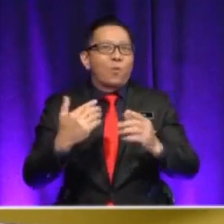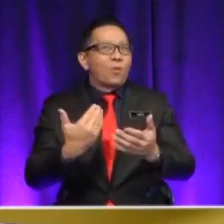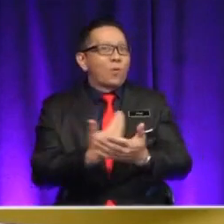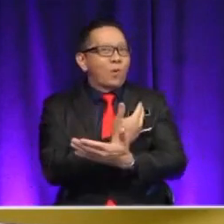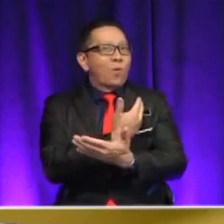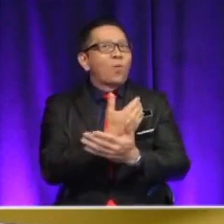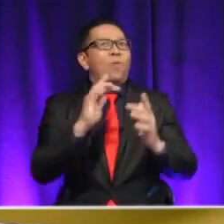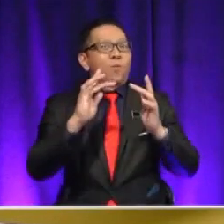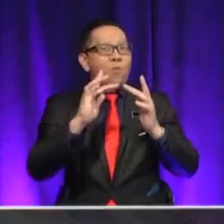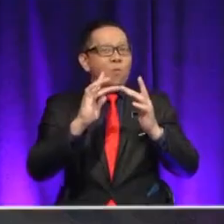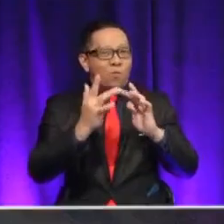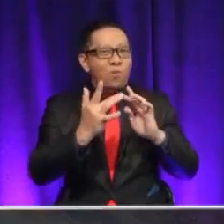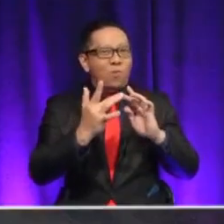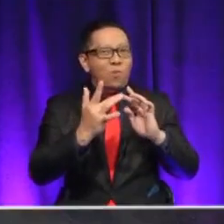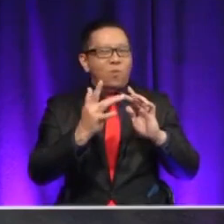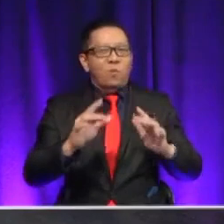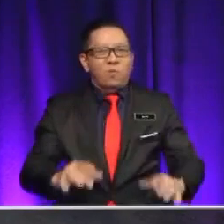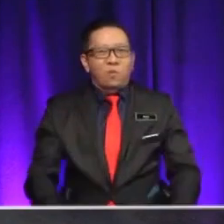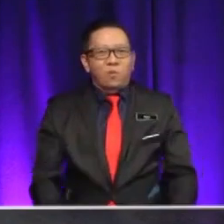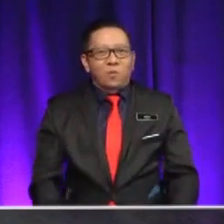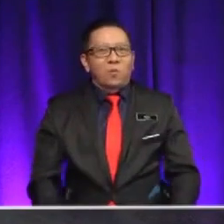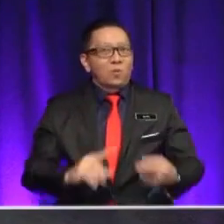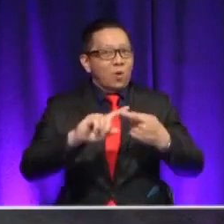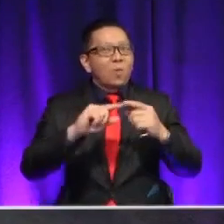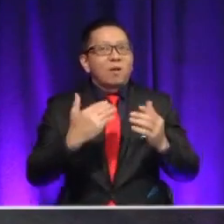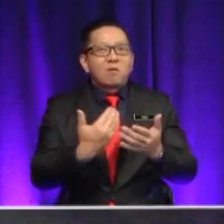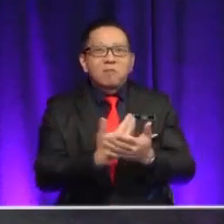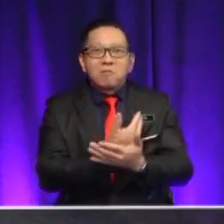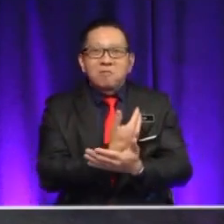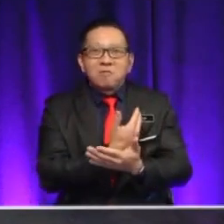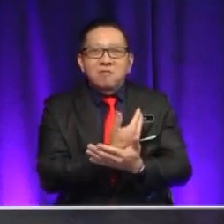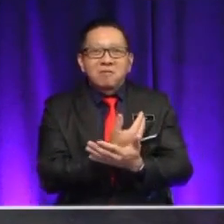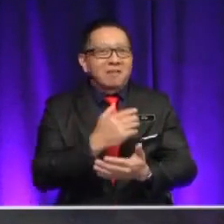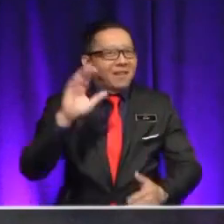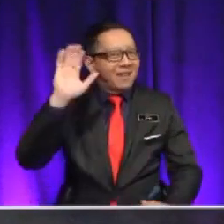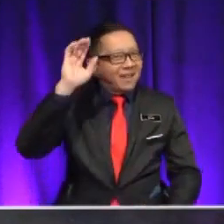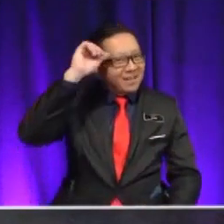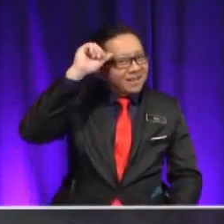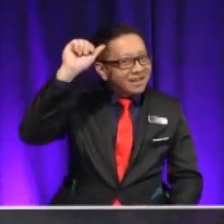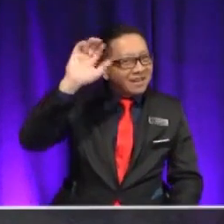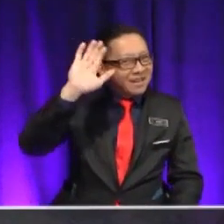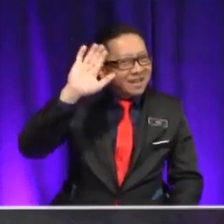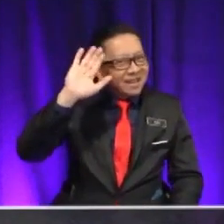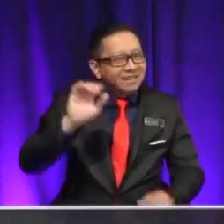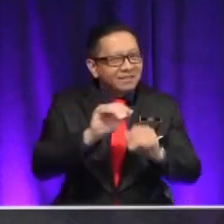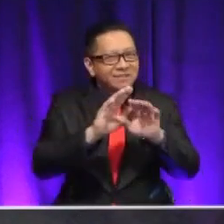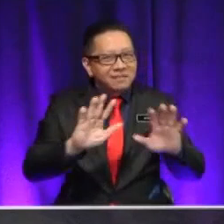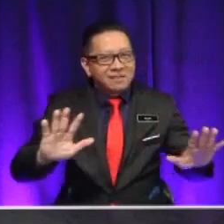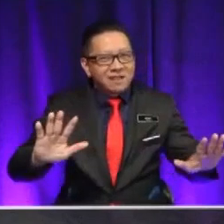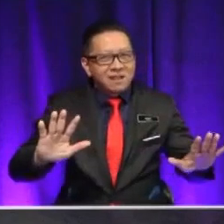dalam talian, Cikgu Farah. Mira ada kawan baru ni. Manakah mereka? Assalamualaikum, salam sejahtera semua.